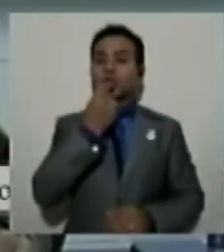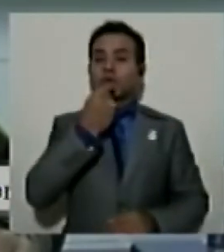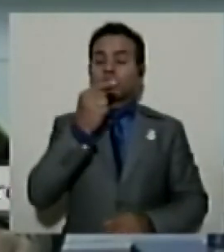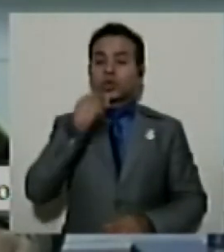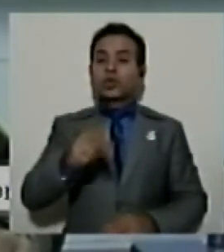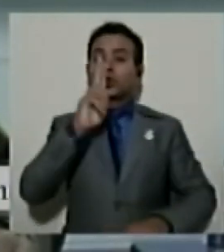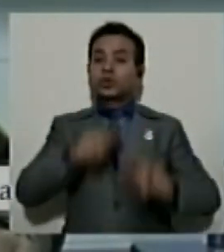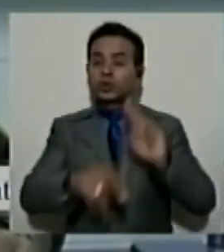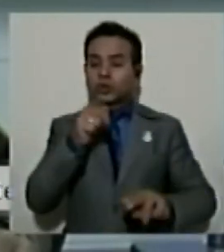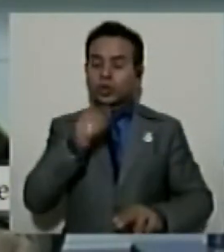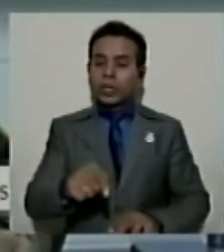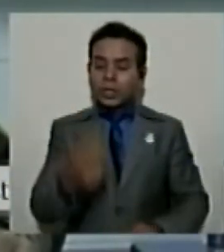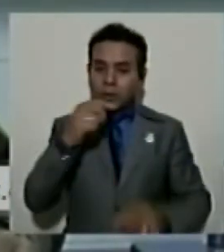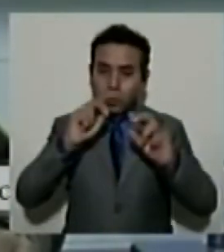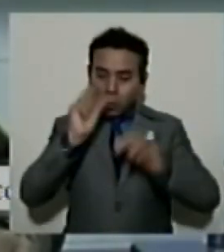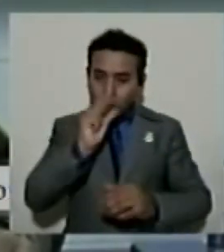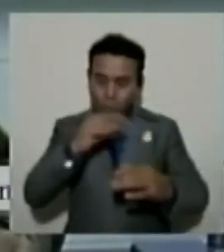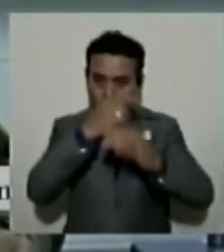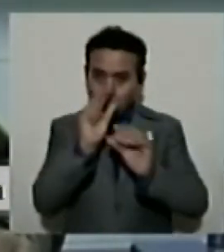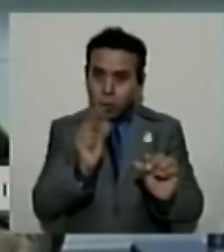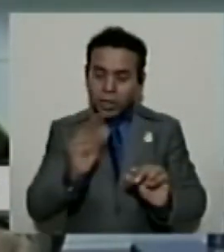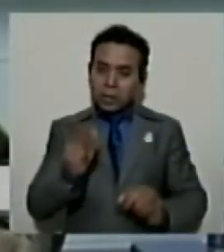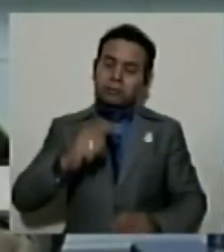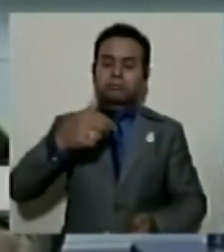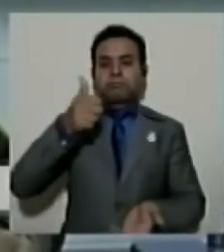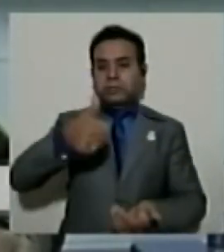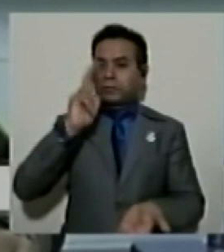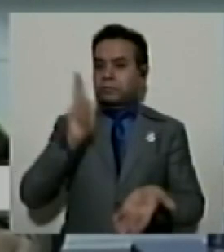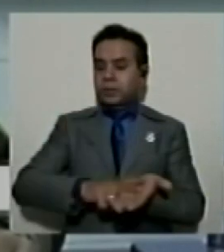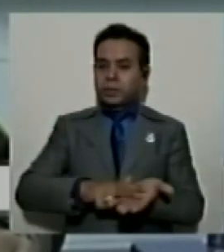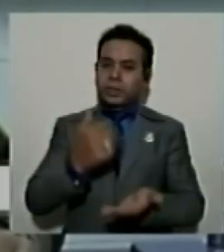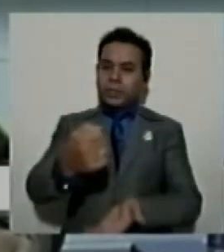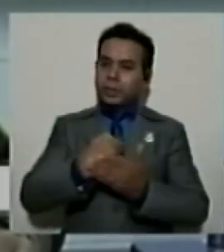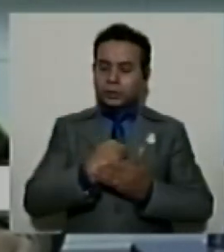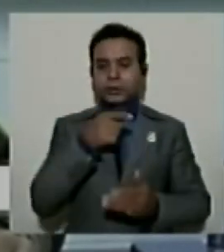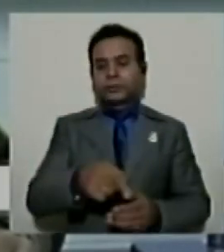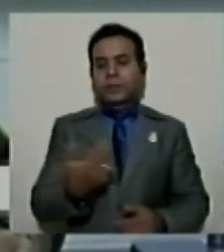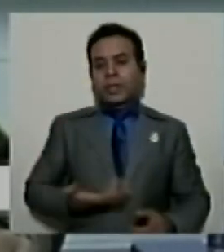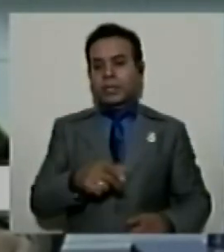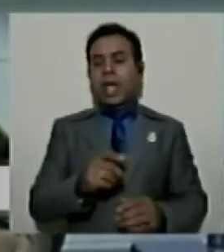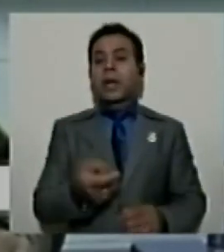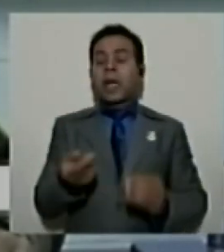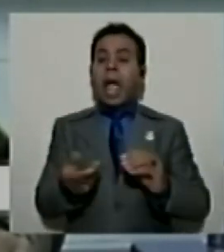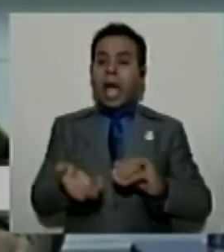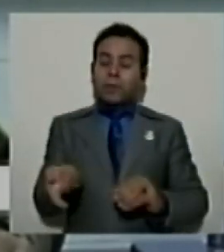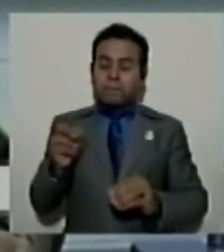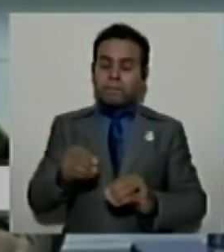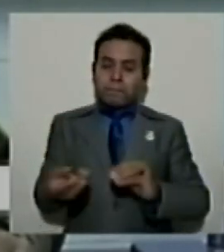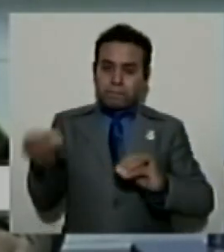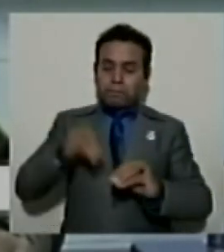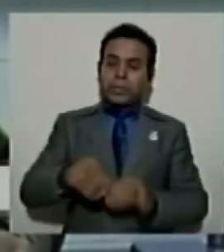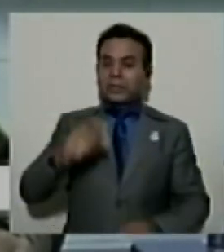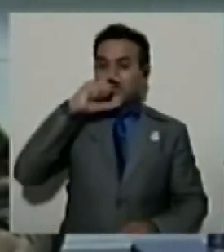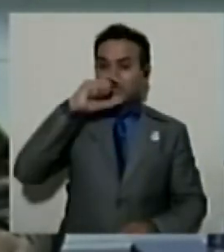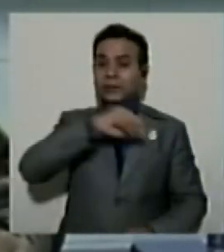30 ভাগই হচ্ছে চায়না থেকে আমদানিকৃত। বর্তমানে আমরা আস্তে আস্তে উন্নত মানের পিপি বিভিন্ন পর্যায়ের